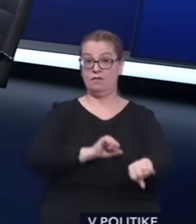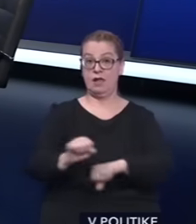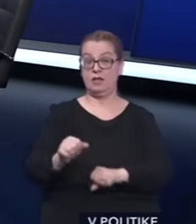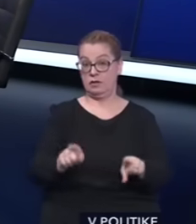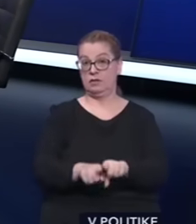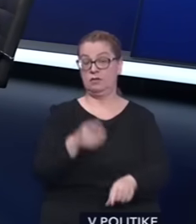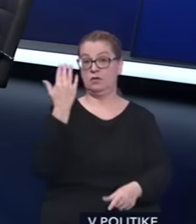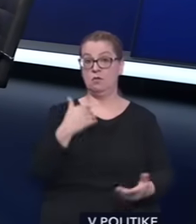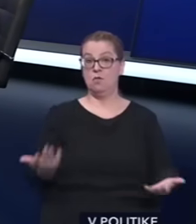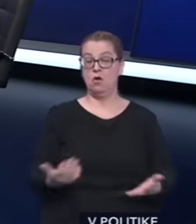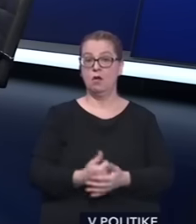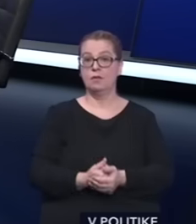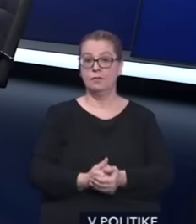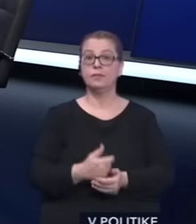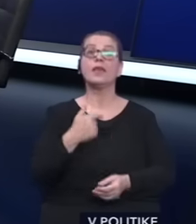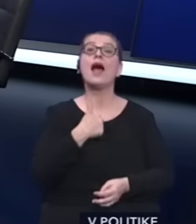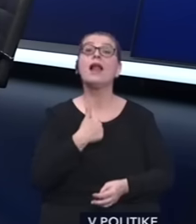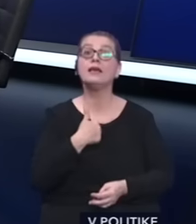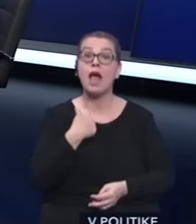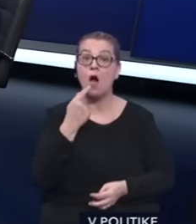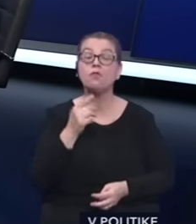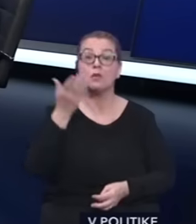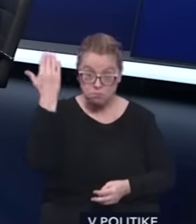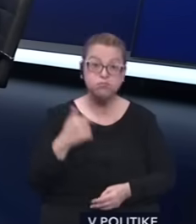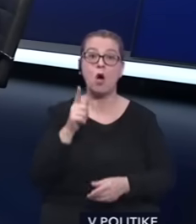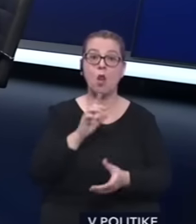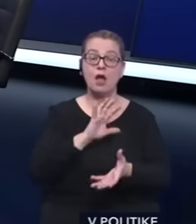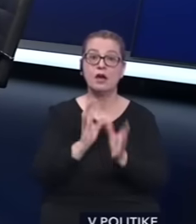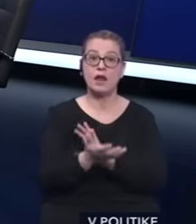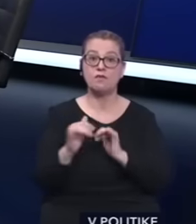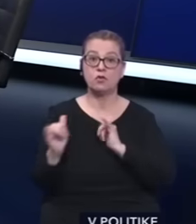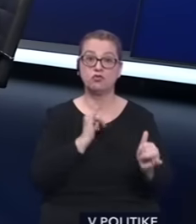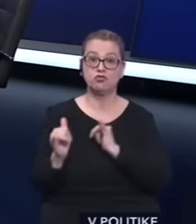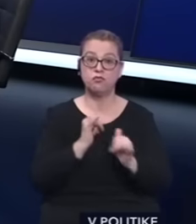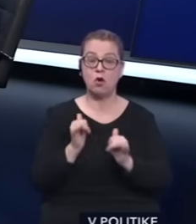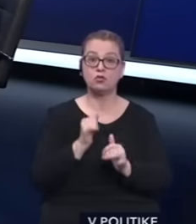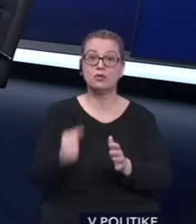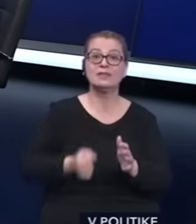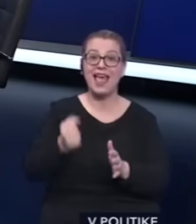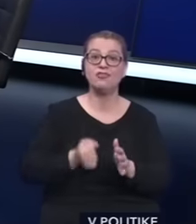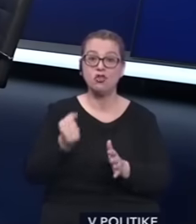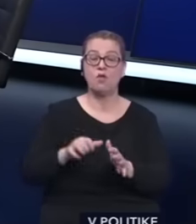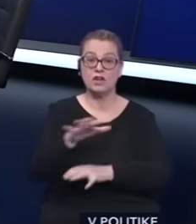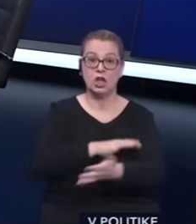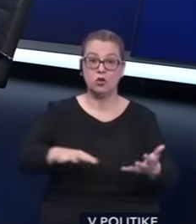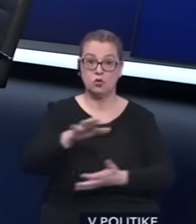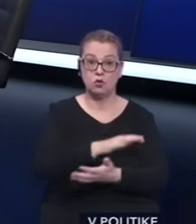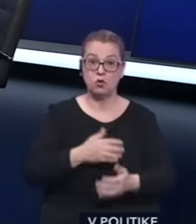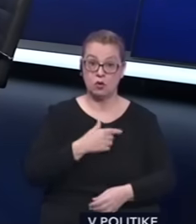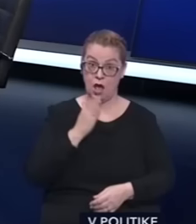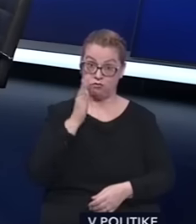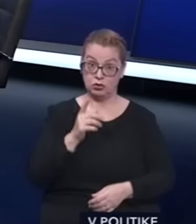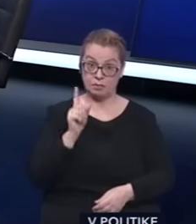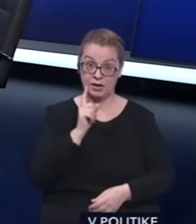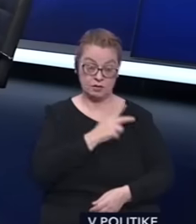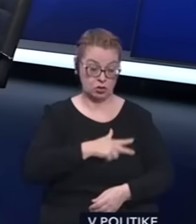k tomu, že sme urobili reformu v športe. Hovorím o cestovnom ruchu, o športe. Keď budem mať na starosti sociálne veci,